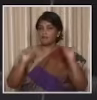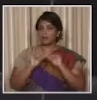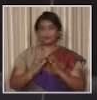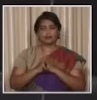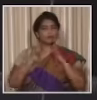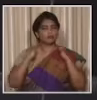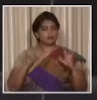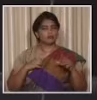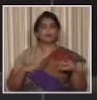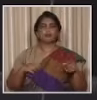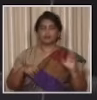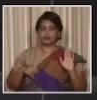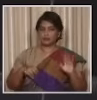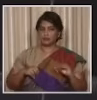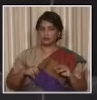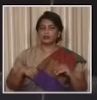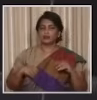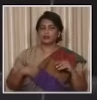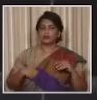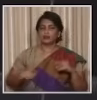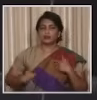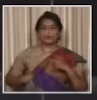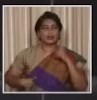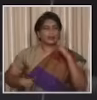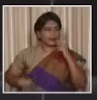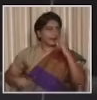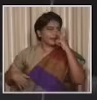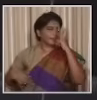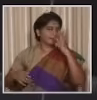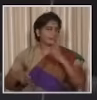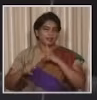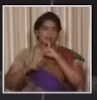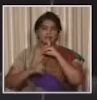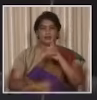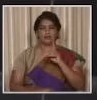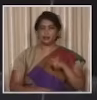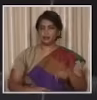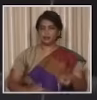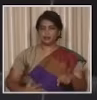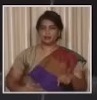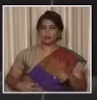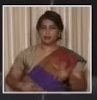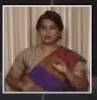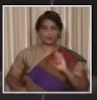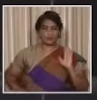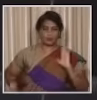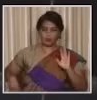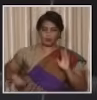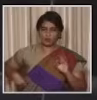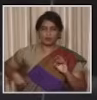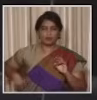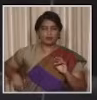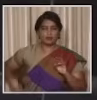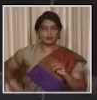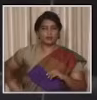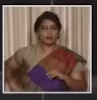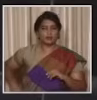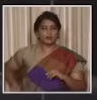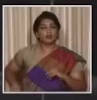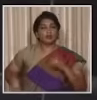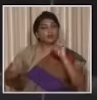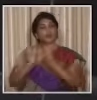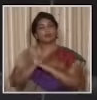රාශියක් තිබෙනවා. ඉතින් මම එකින් එක විපක්ෂායකතුමාට කියාපාන්න මෙතන කටයුතු කරන්නේ නැහැ.